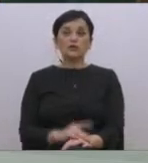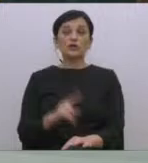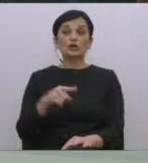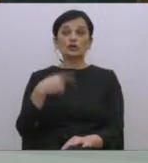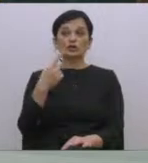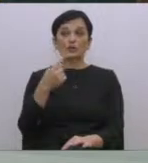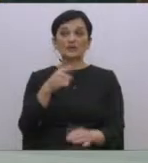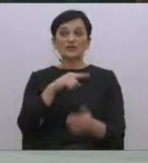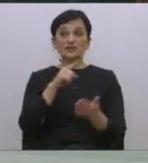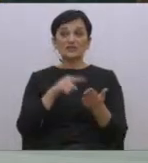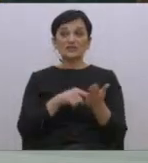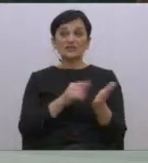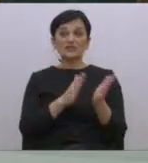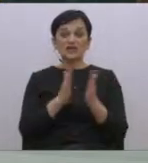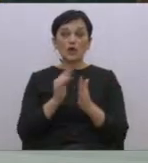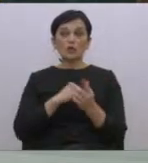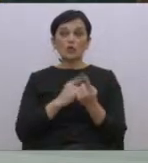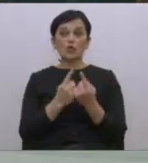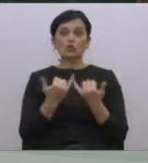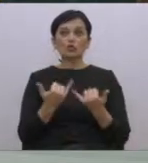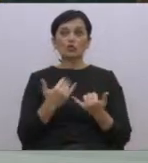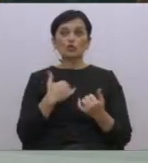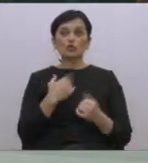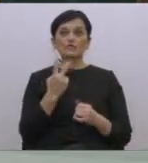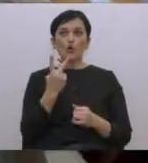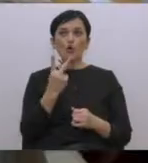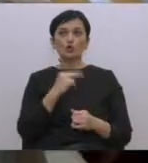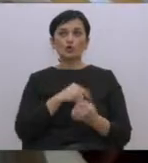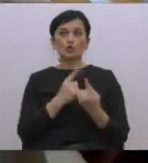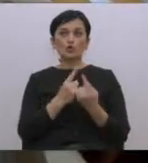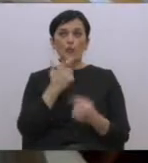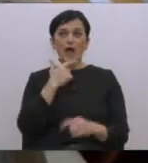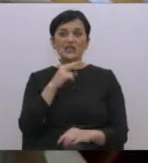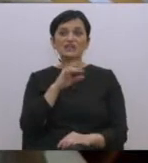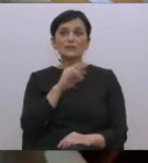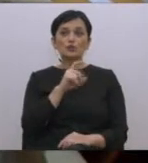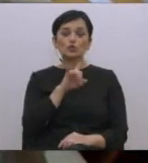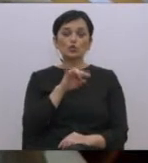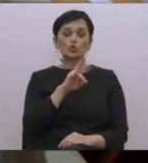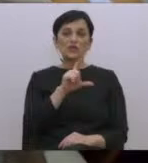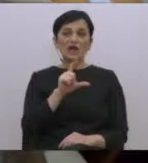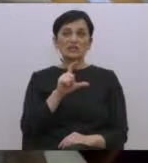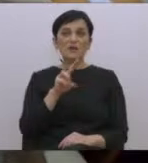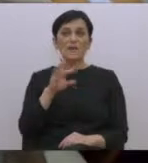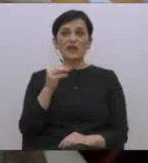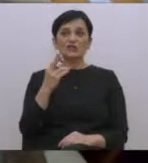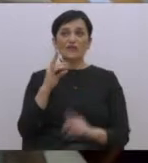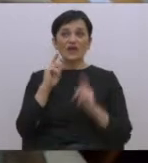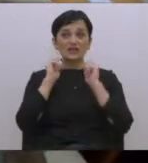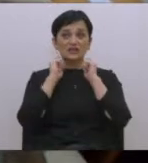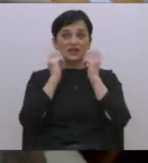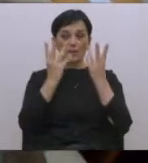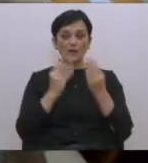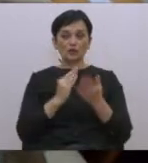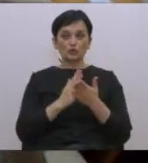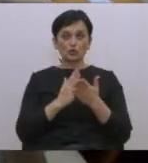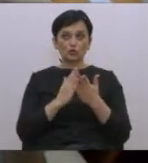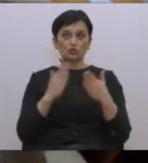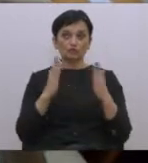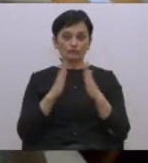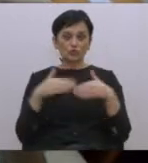შენი საკითხები სანამ გადავალ კოლეგებო დღეს ჩვენი ორი კოლეგის ბატონი დიმიტრი ხუნდაძის და ბატონი გოგი მეშველიანის დაბადების დღე არის და თქვენ